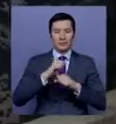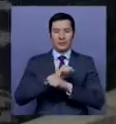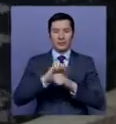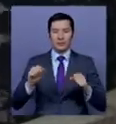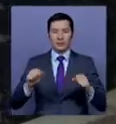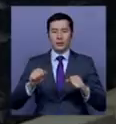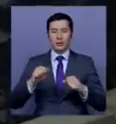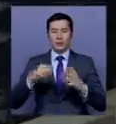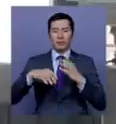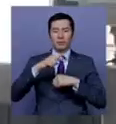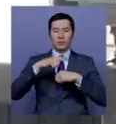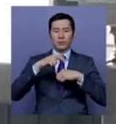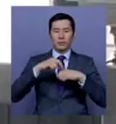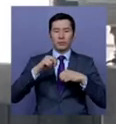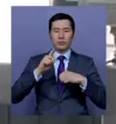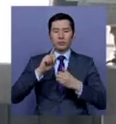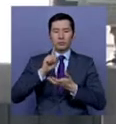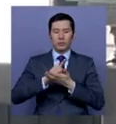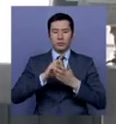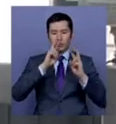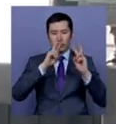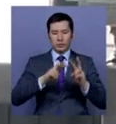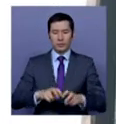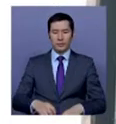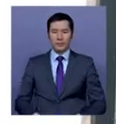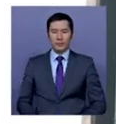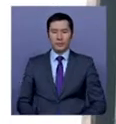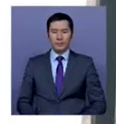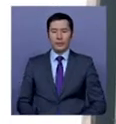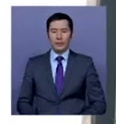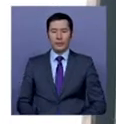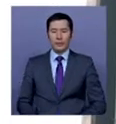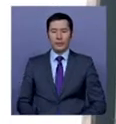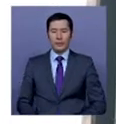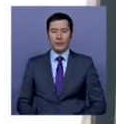алдымен қолмен тексеріп шығады, кейін құрылғы арқылы қарайды.